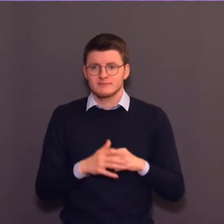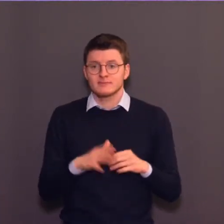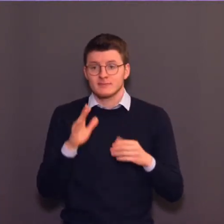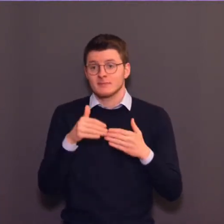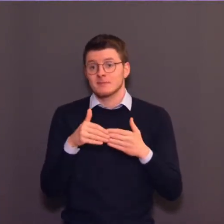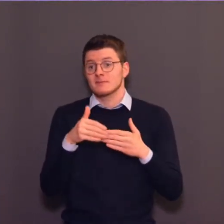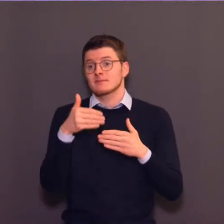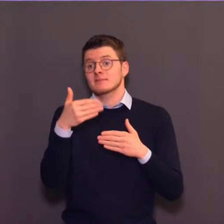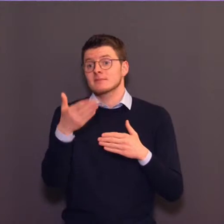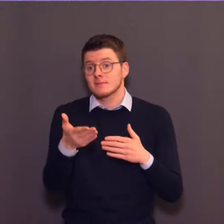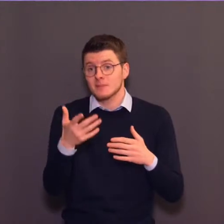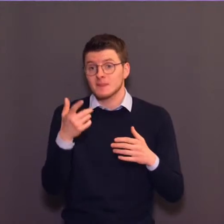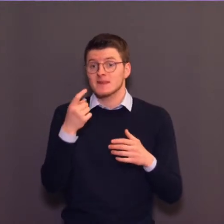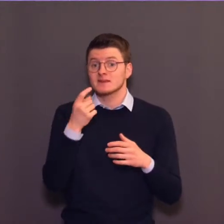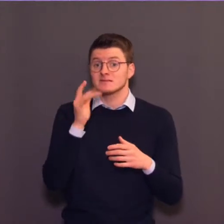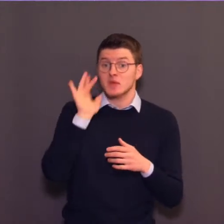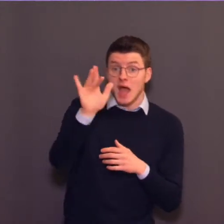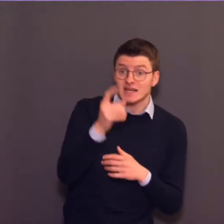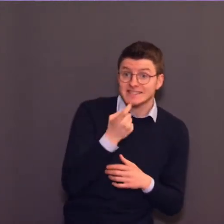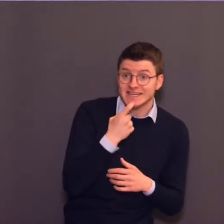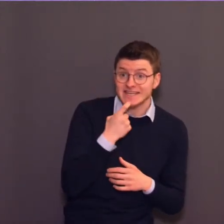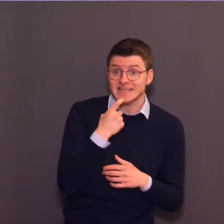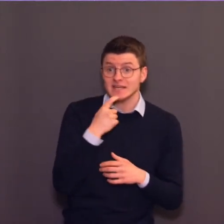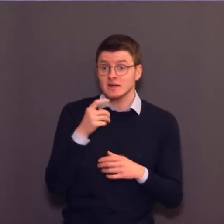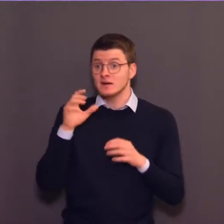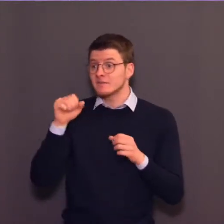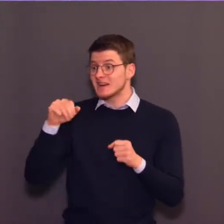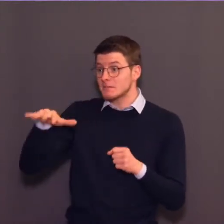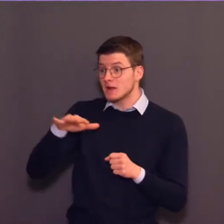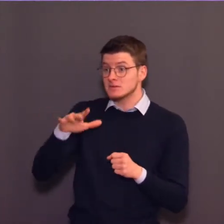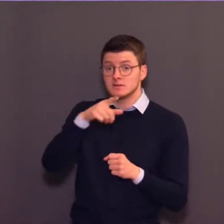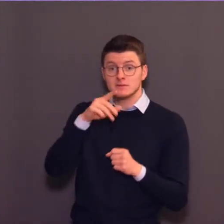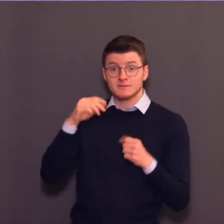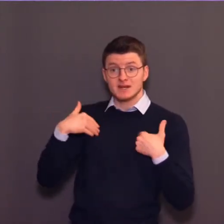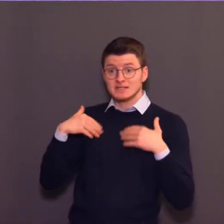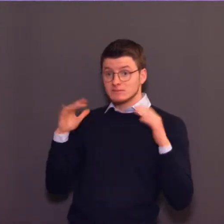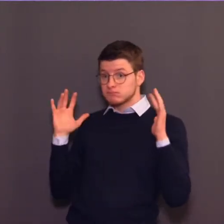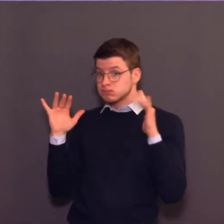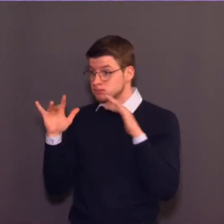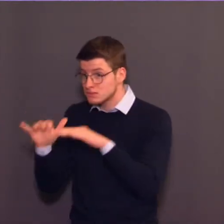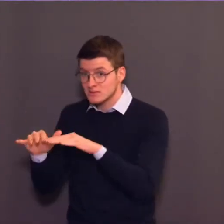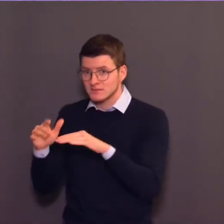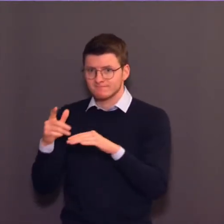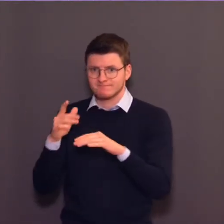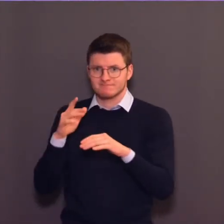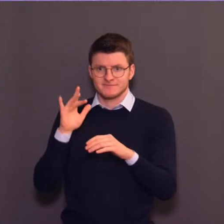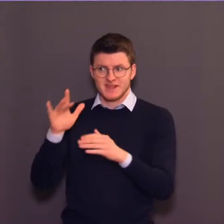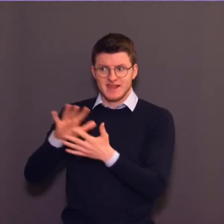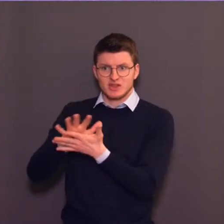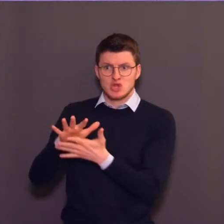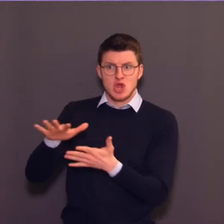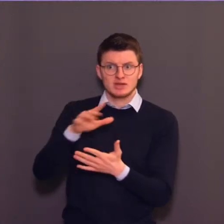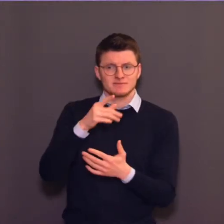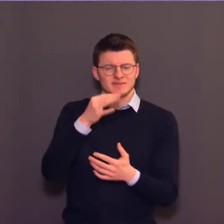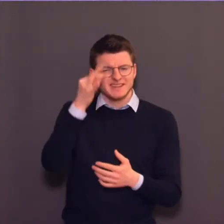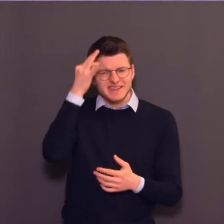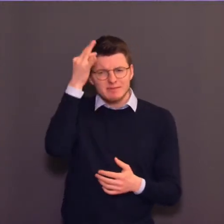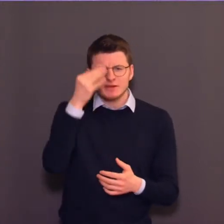trekpleisters. Daarom raden we je aan om rustigere bestemmingen op te zoeken en de drukte absoluut te